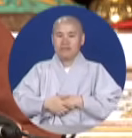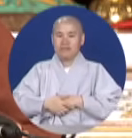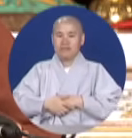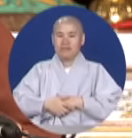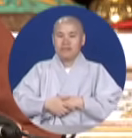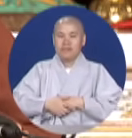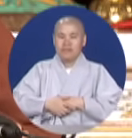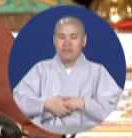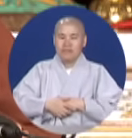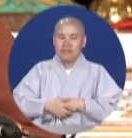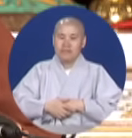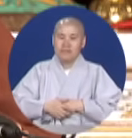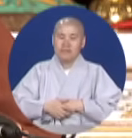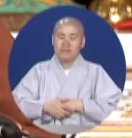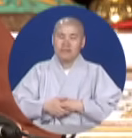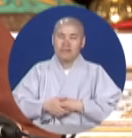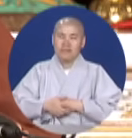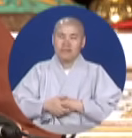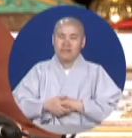그래서 이게